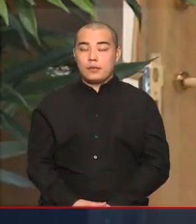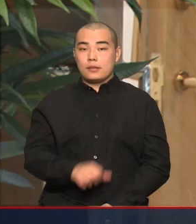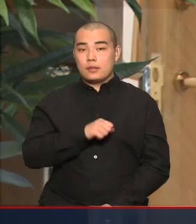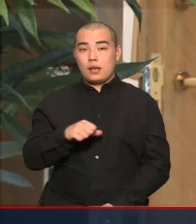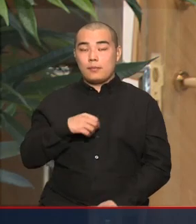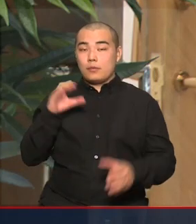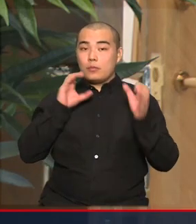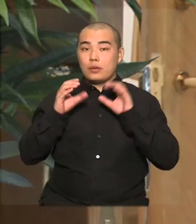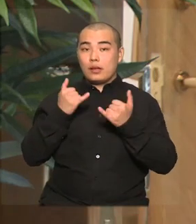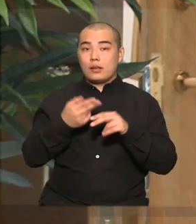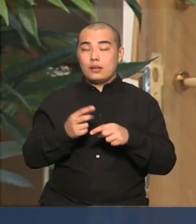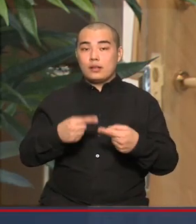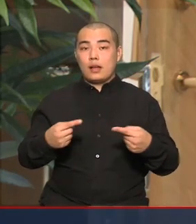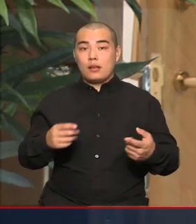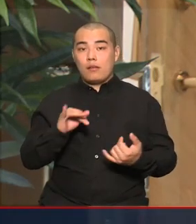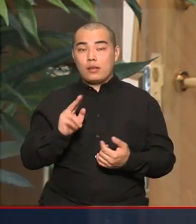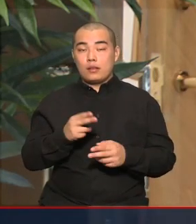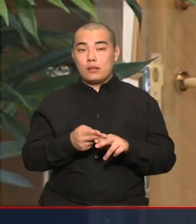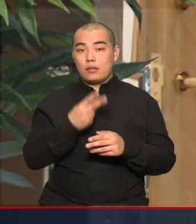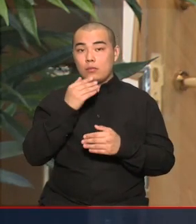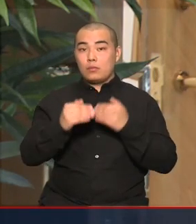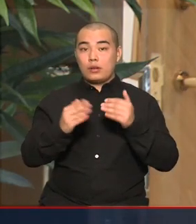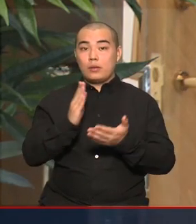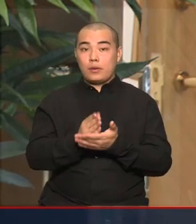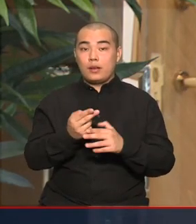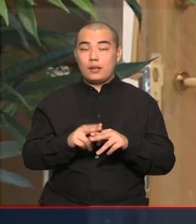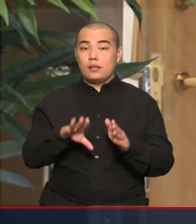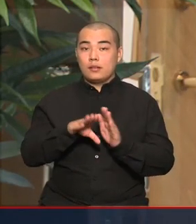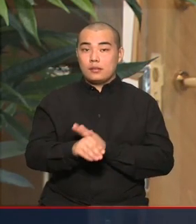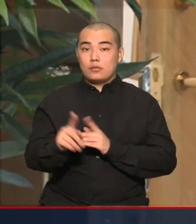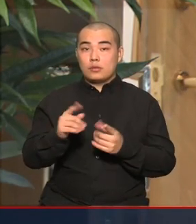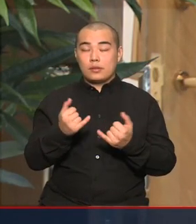Өзіміздің университетіміз әртүрлі жетістерге жетіп жатыр. Сол жетістердің бірі әрине